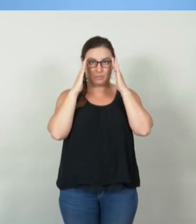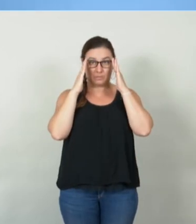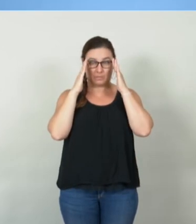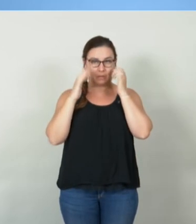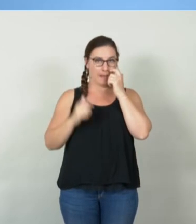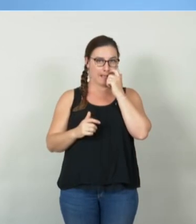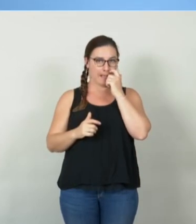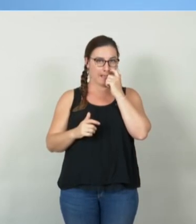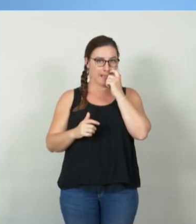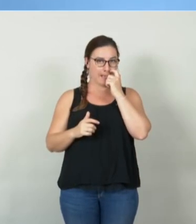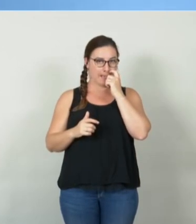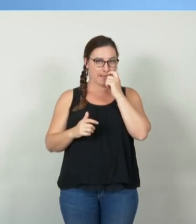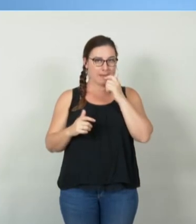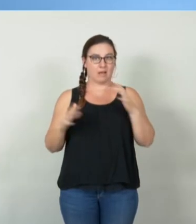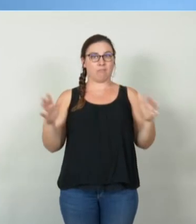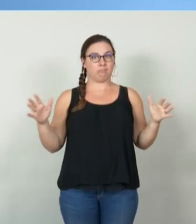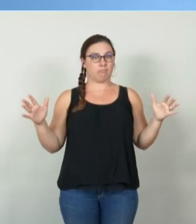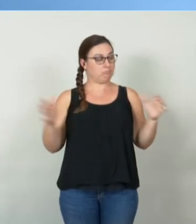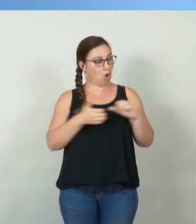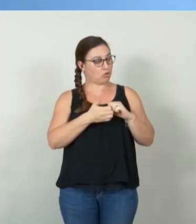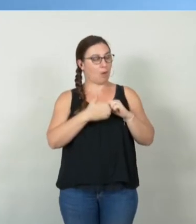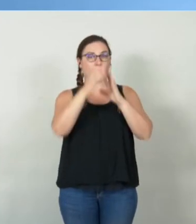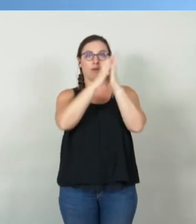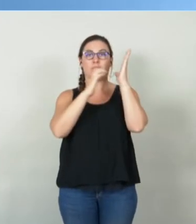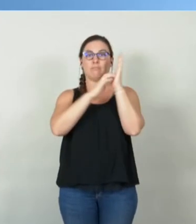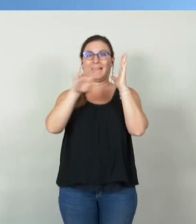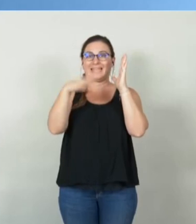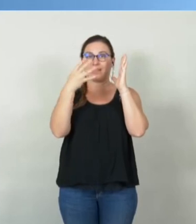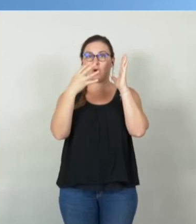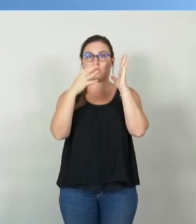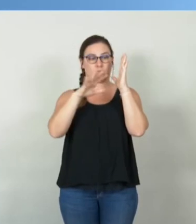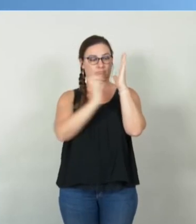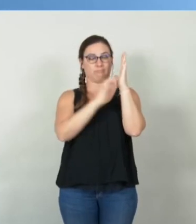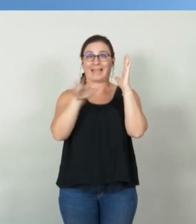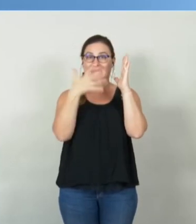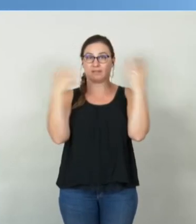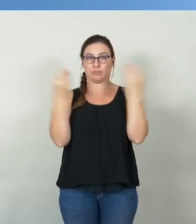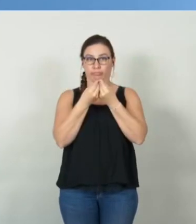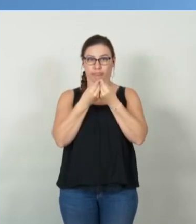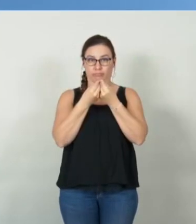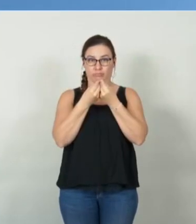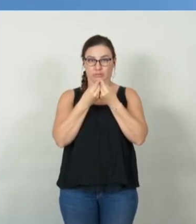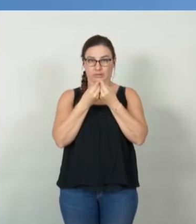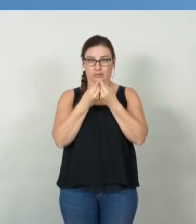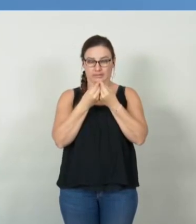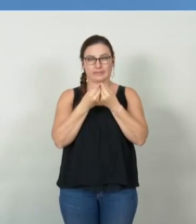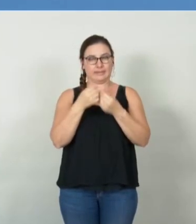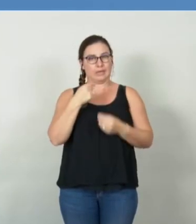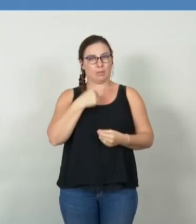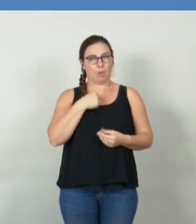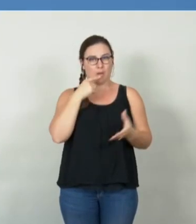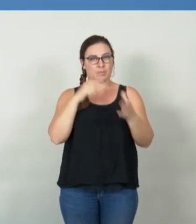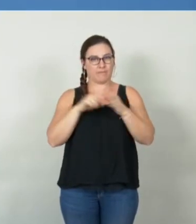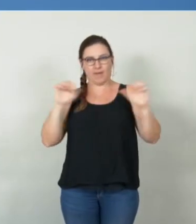puisqu'on intervient communément sur les délibérations 14 et 15 je vais accès plus particulièrement